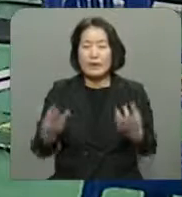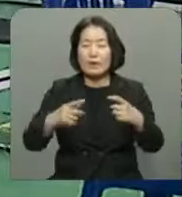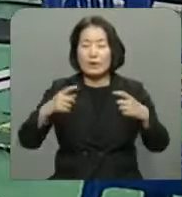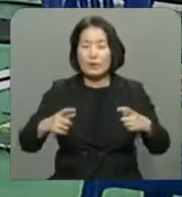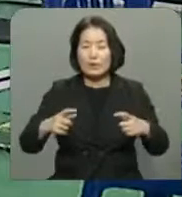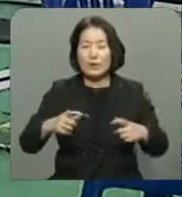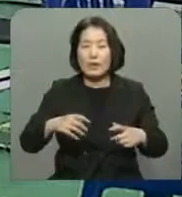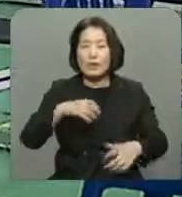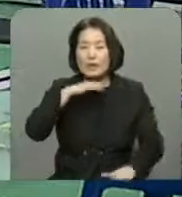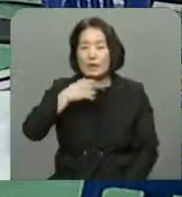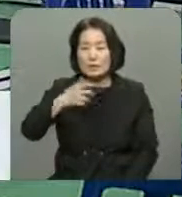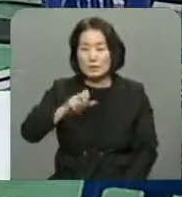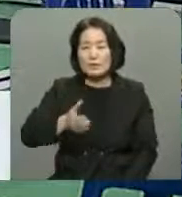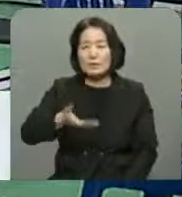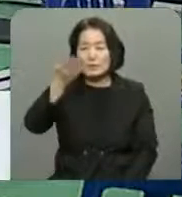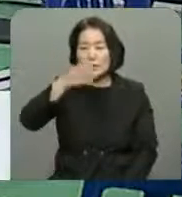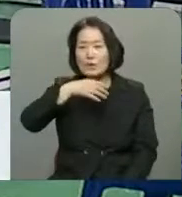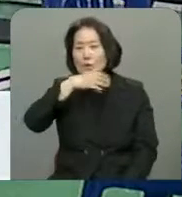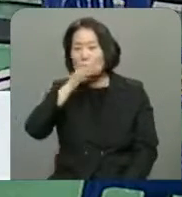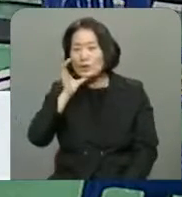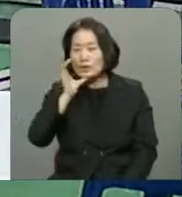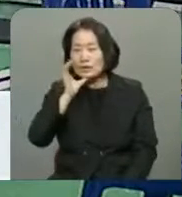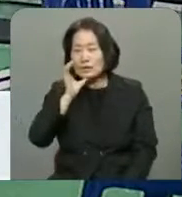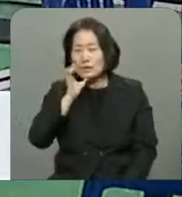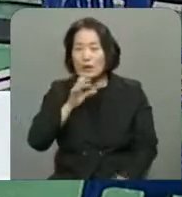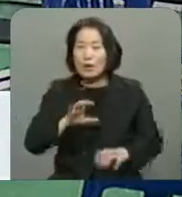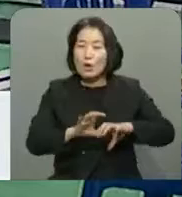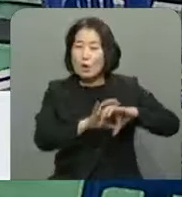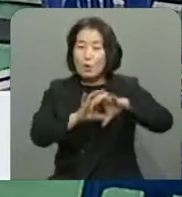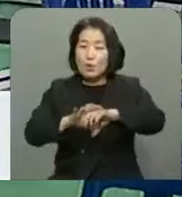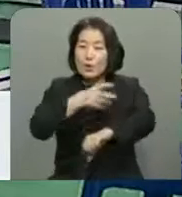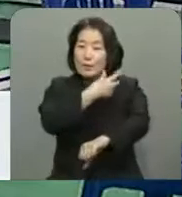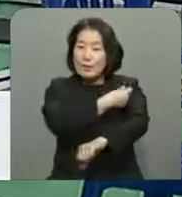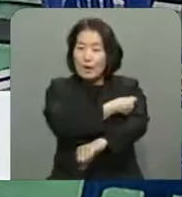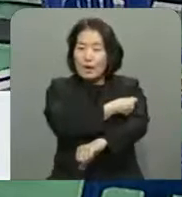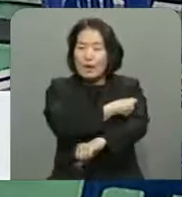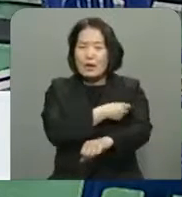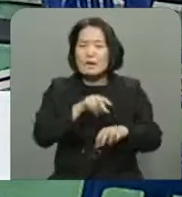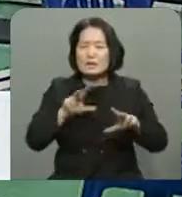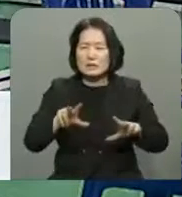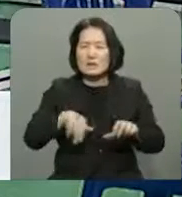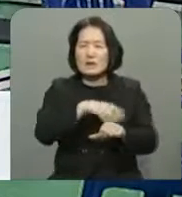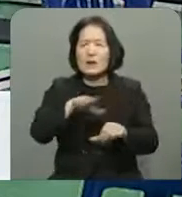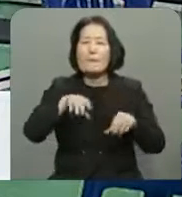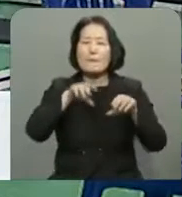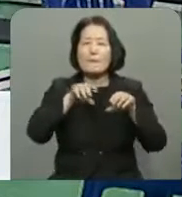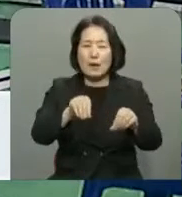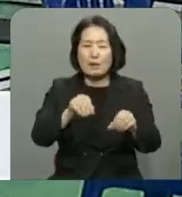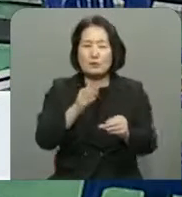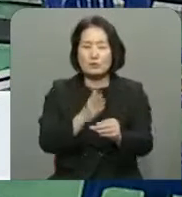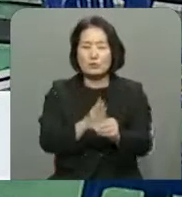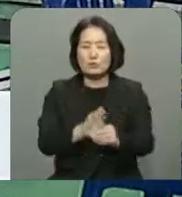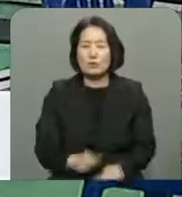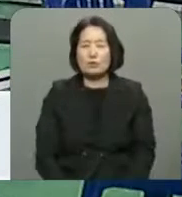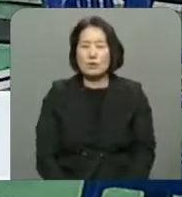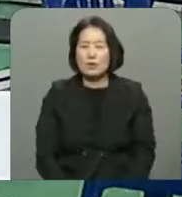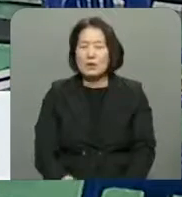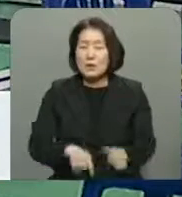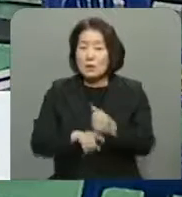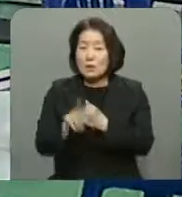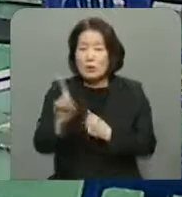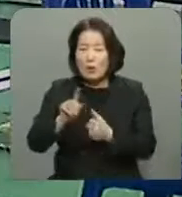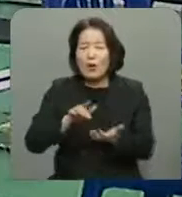강원도에서 만 75살 이상 고령자들에 대한 코로나19 예방 백신 접종 중단 사태가 속출하고 있습니다. 백신 수급